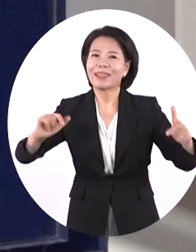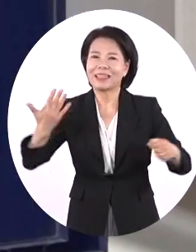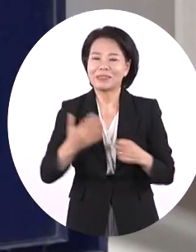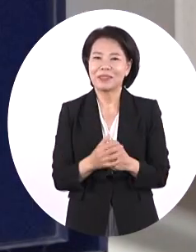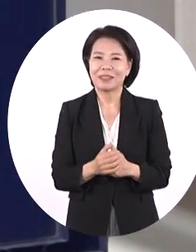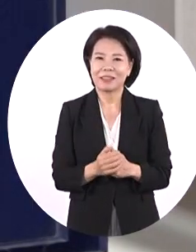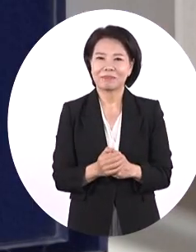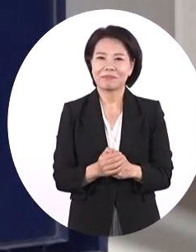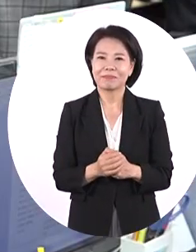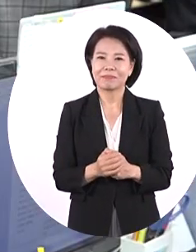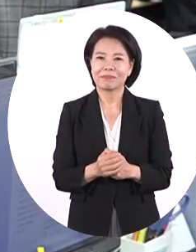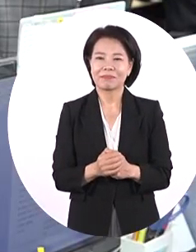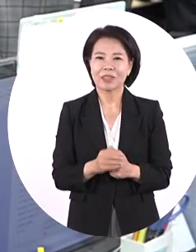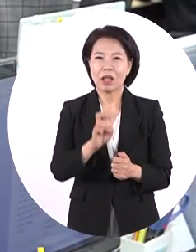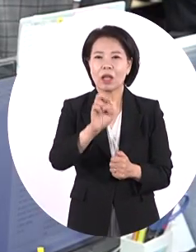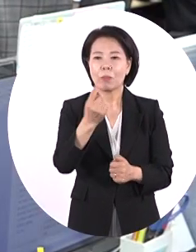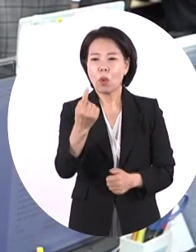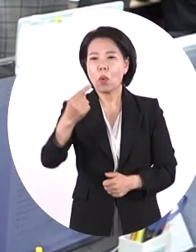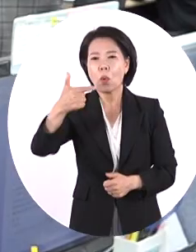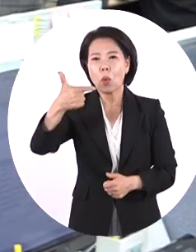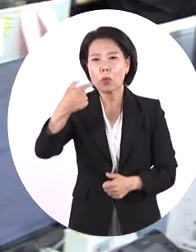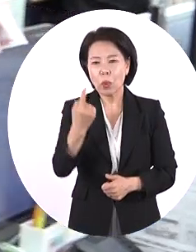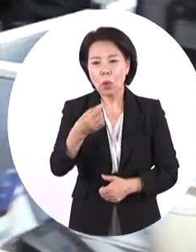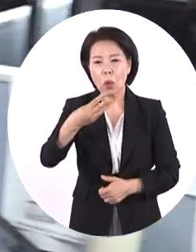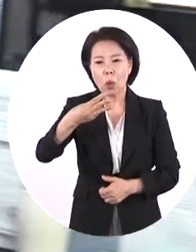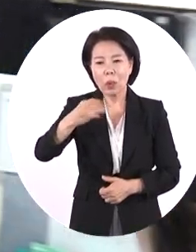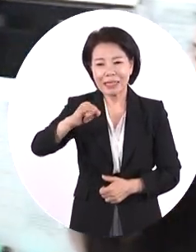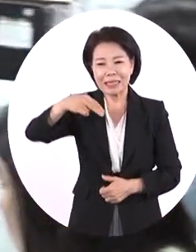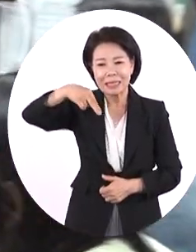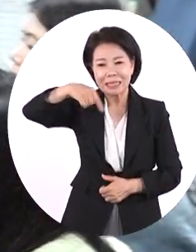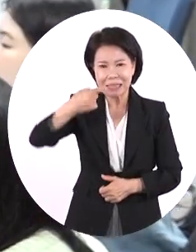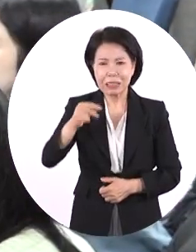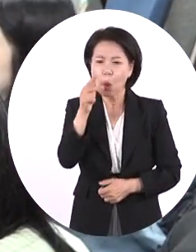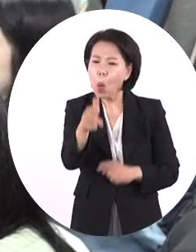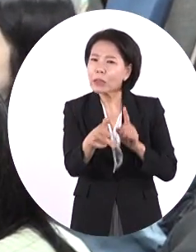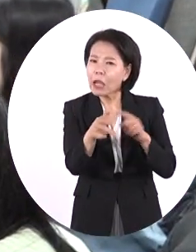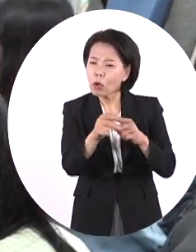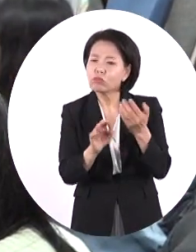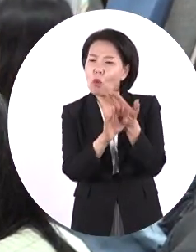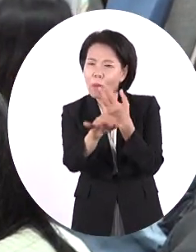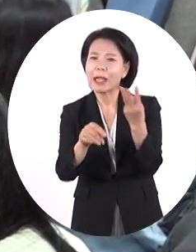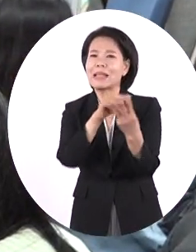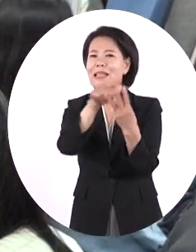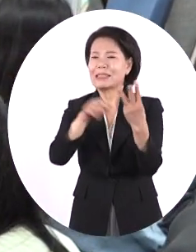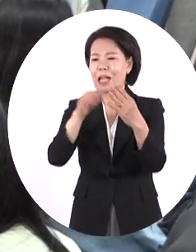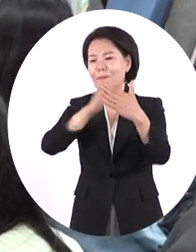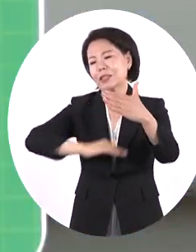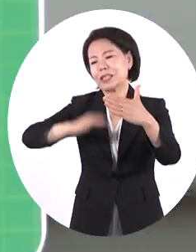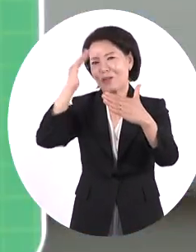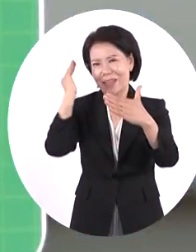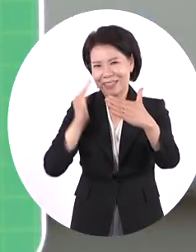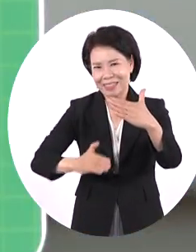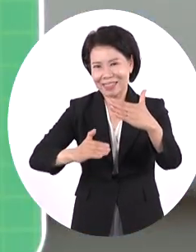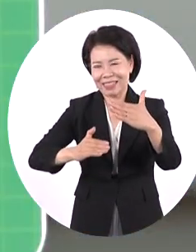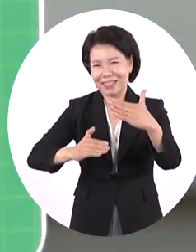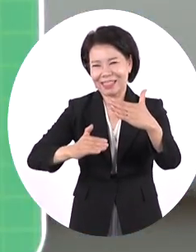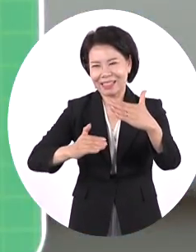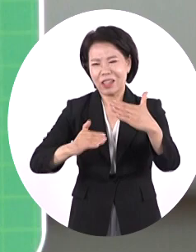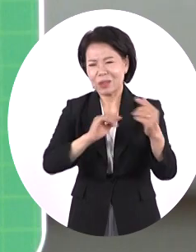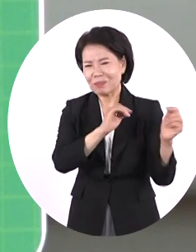확대되고 있는데요. 모노리스 제주파크, 에이바우트 스타디움, 제주생